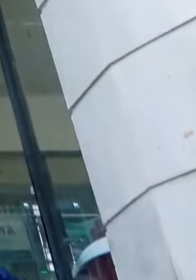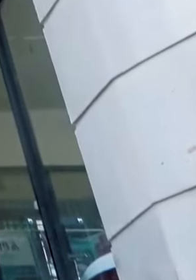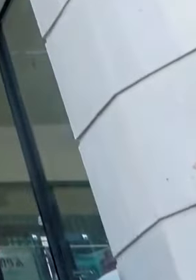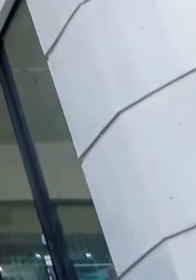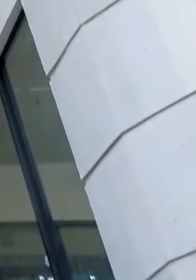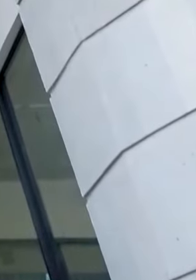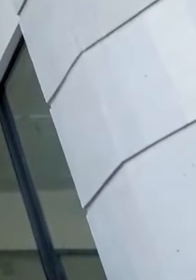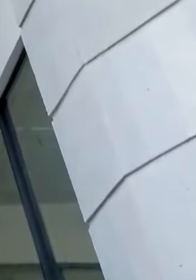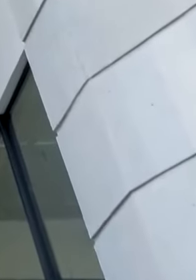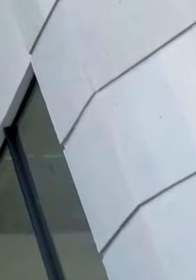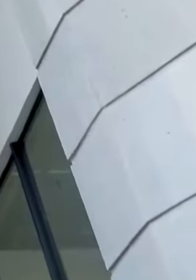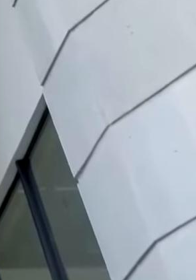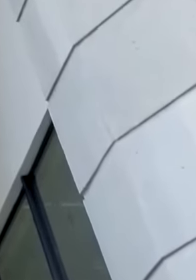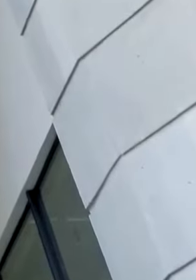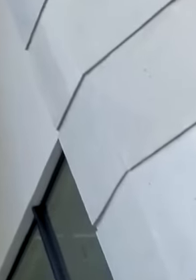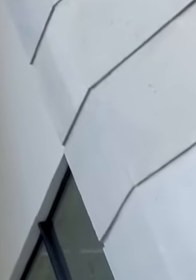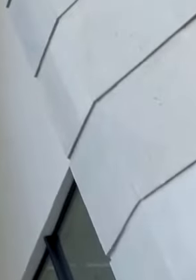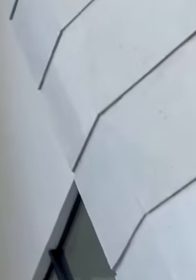كرنجاف